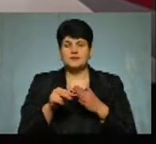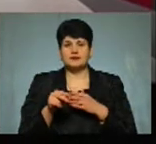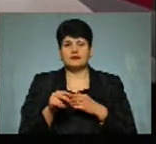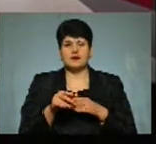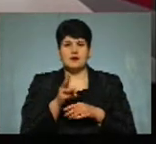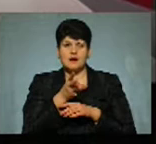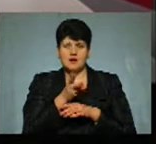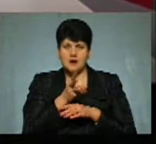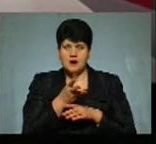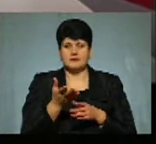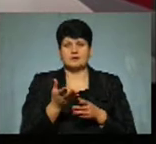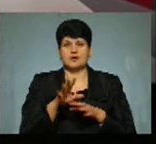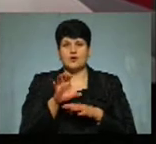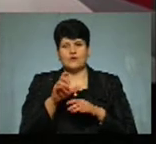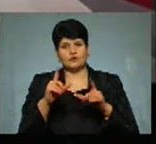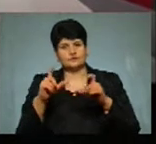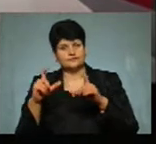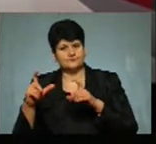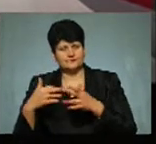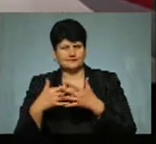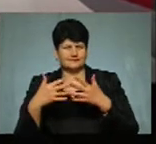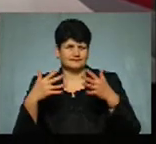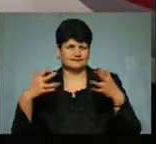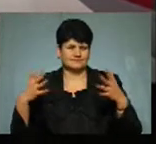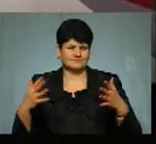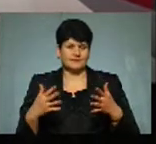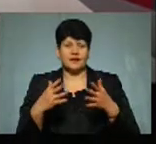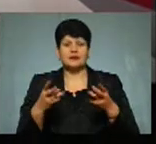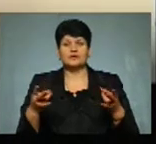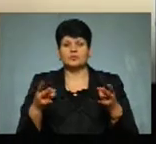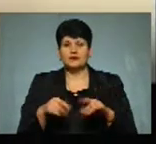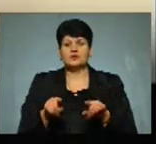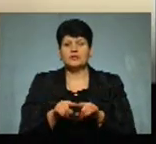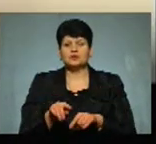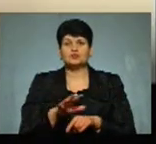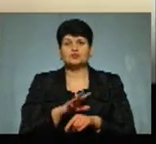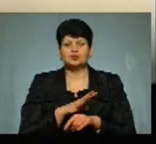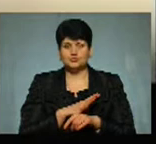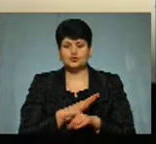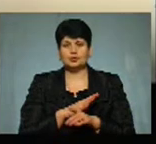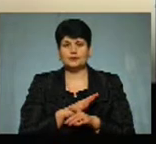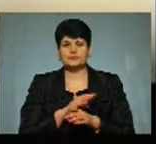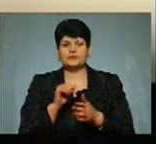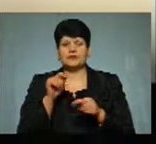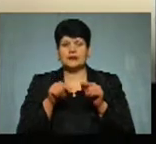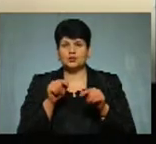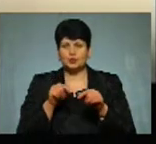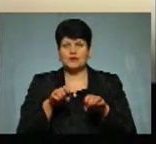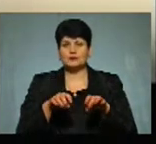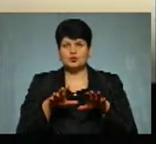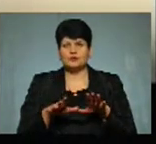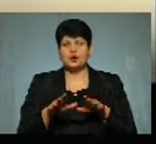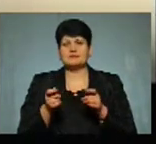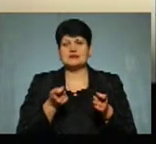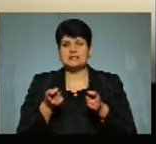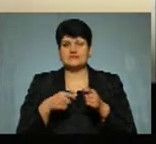бодікамер, засобів для фото-відеофіксації та інше. Так само необхідно було надрукувати постанови про адміністративні правопорушення,